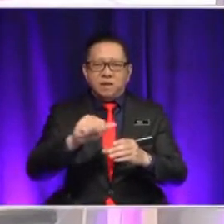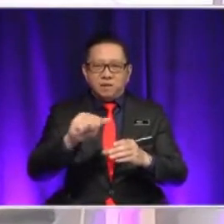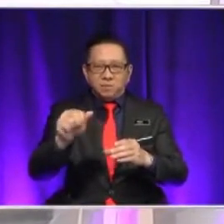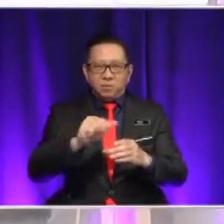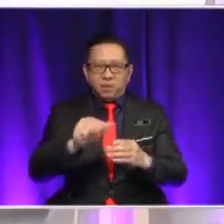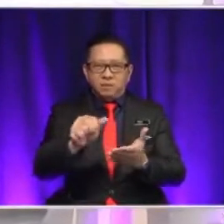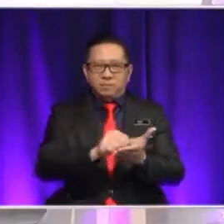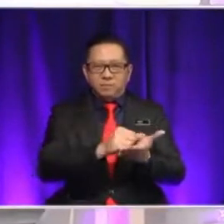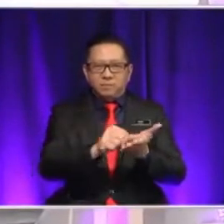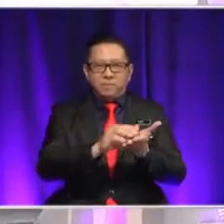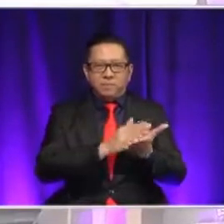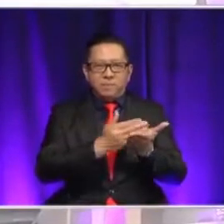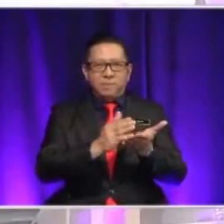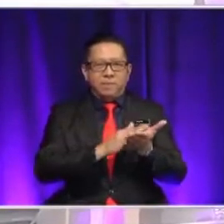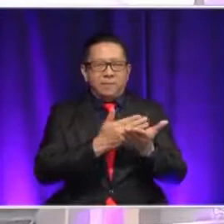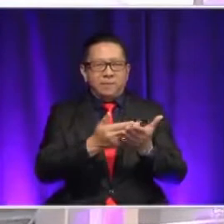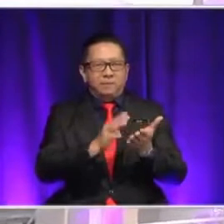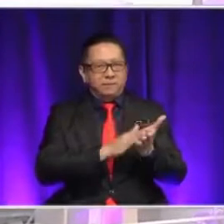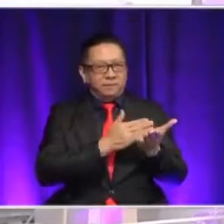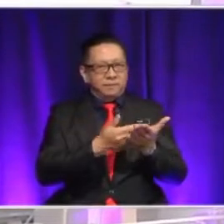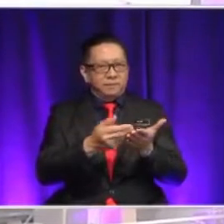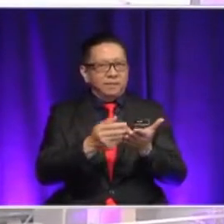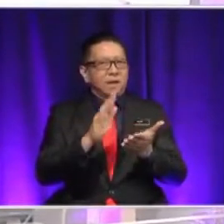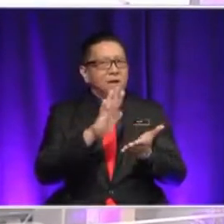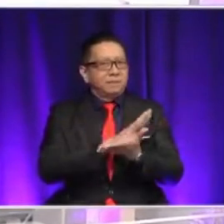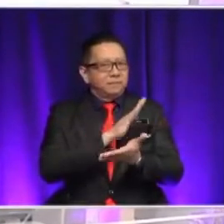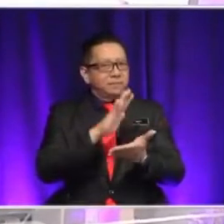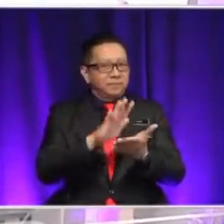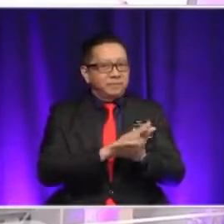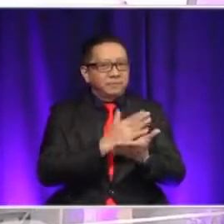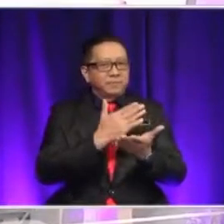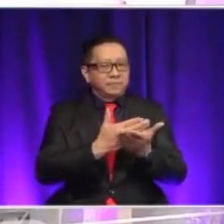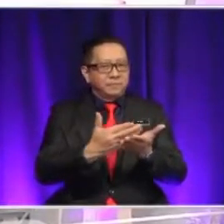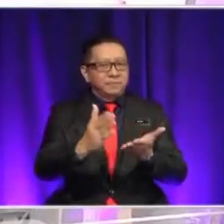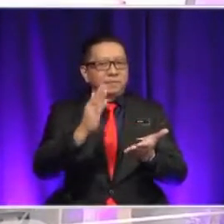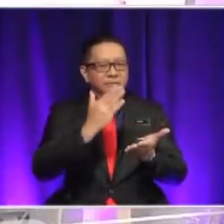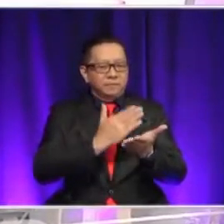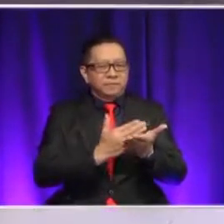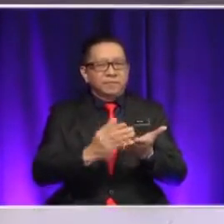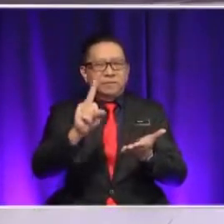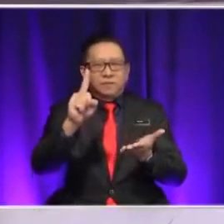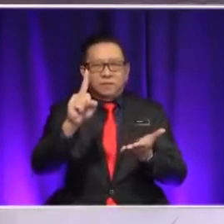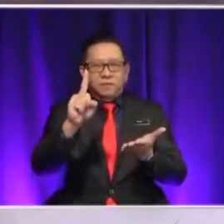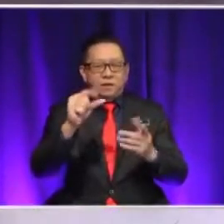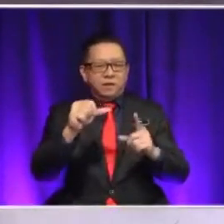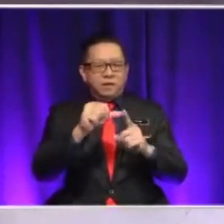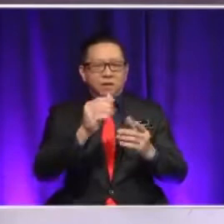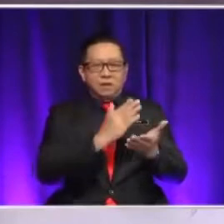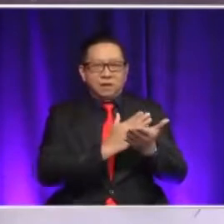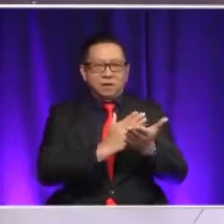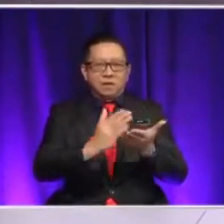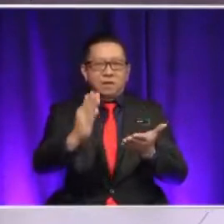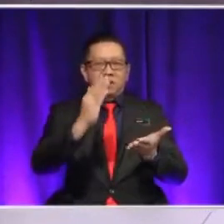atas permukaan kertas itu acara gitu Sapura the tengok arah diem jadi domain